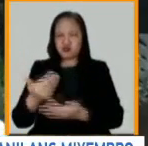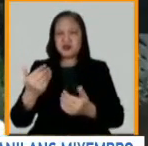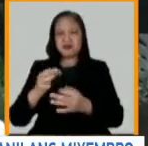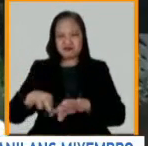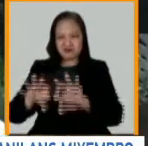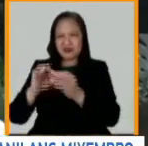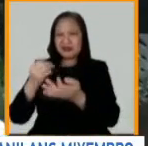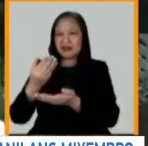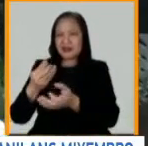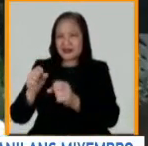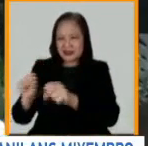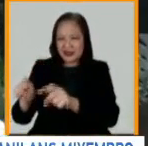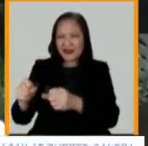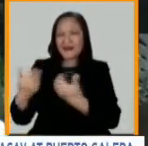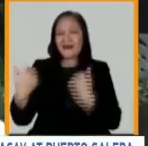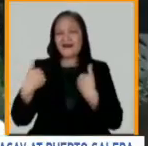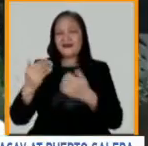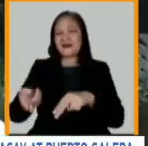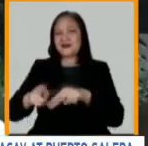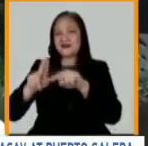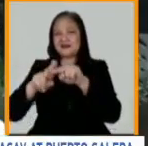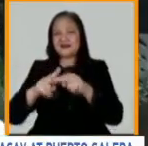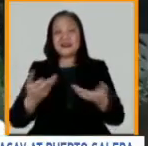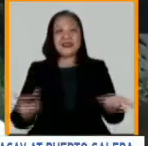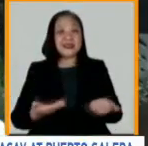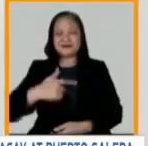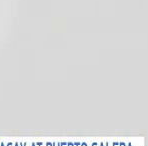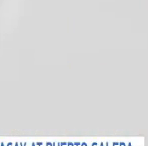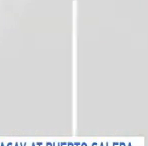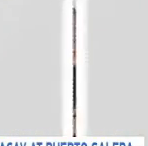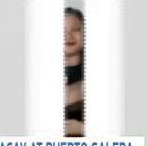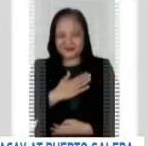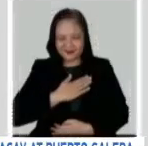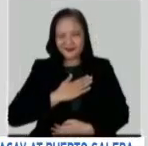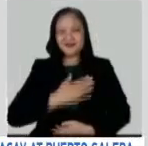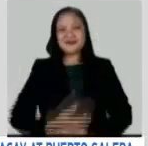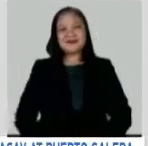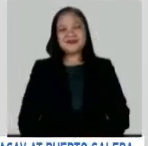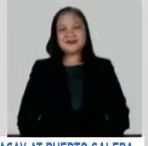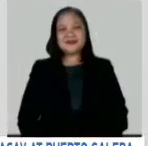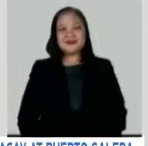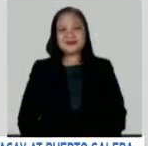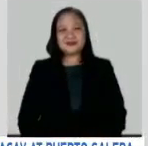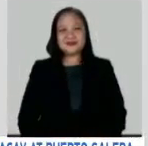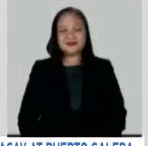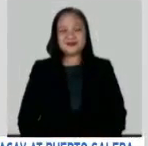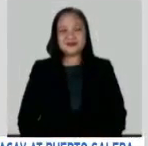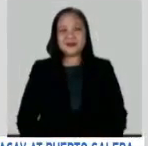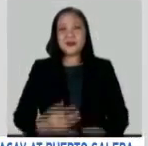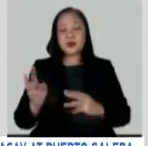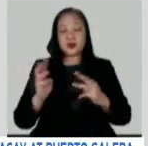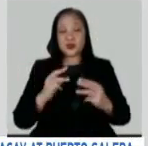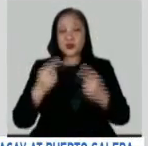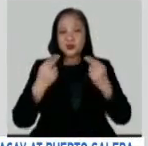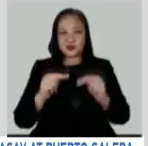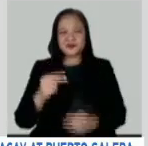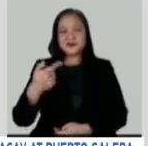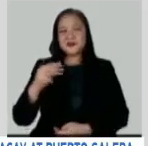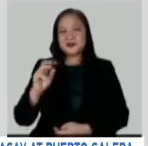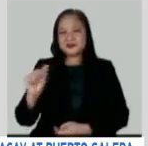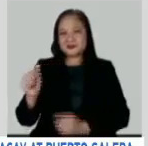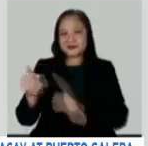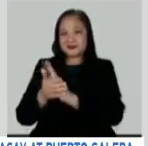mula rito sa Quezon City. Ako po si James Agustin, Buong Puso para sa Pilipinas. Ang ulat panahon ni GMA resident